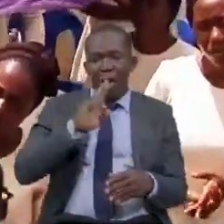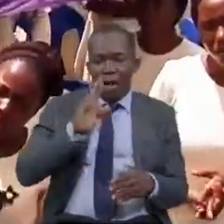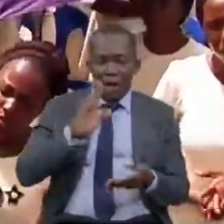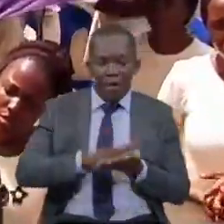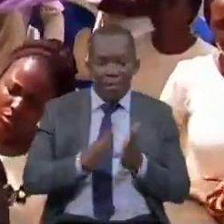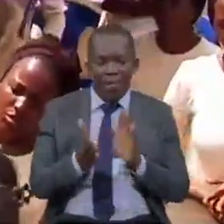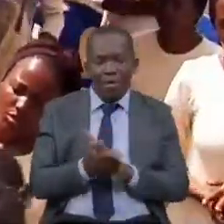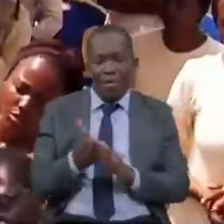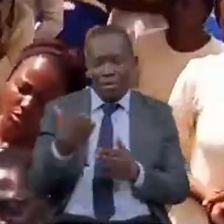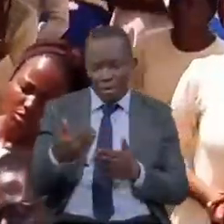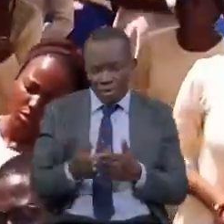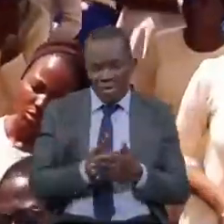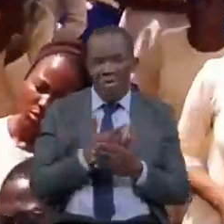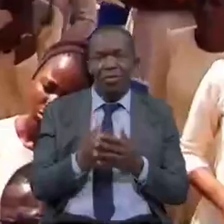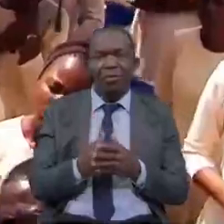Nouvelle vie.